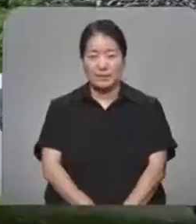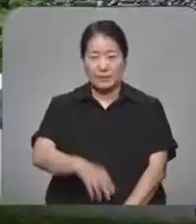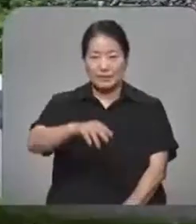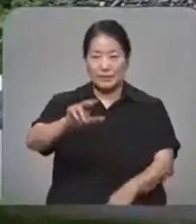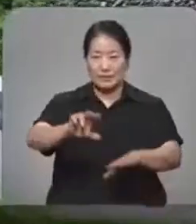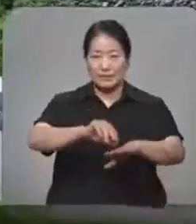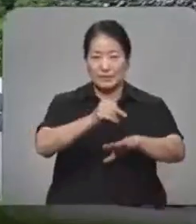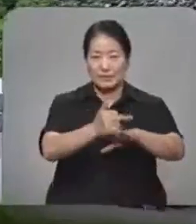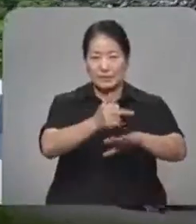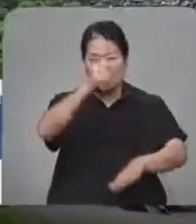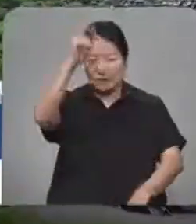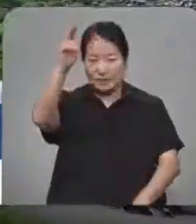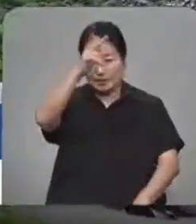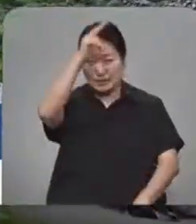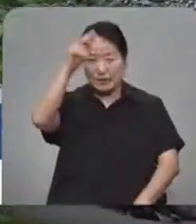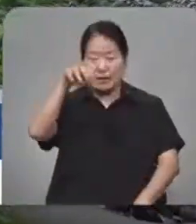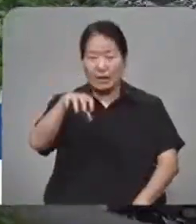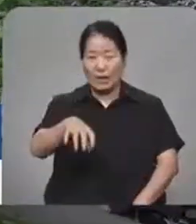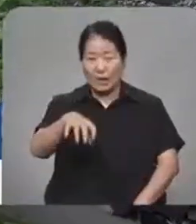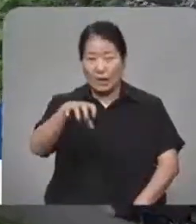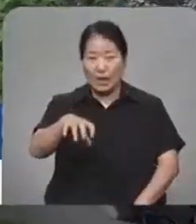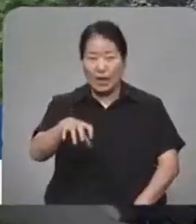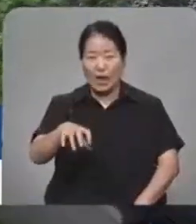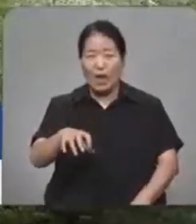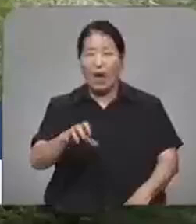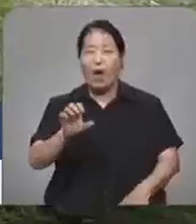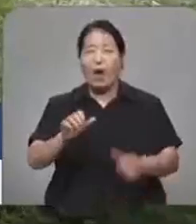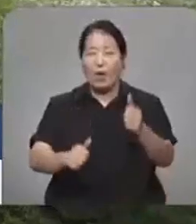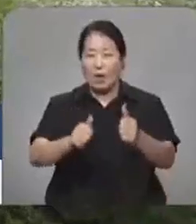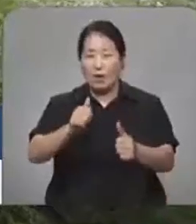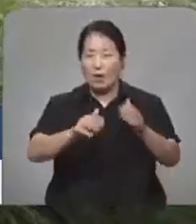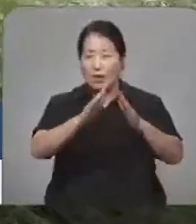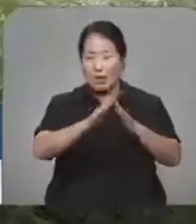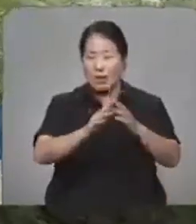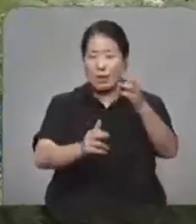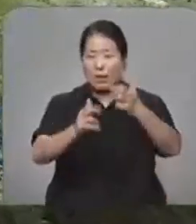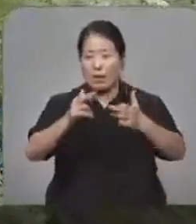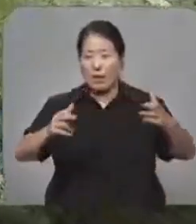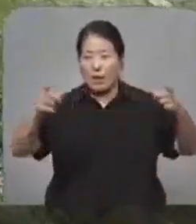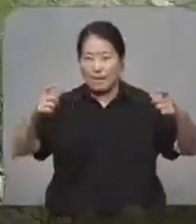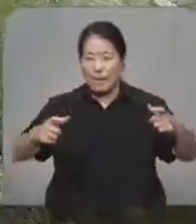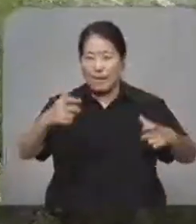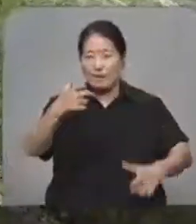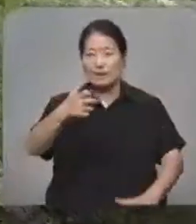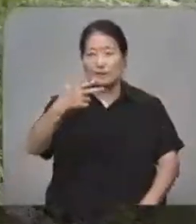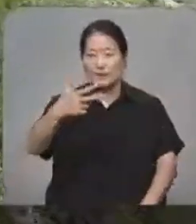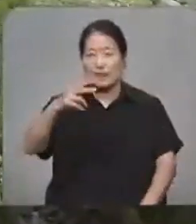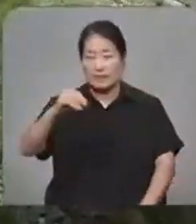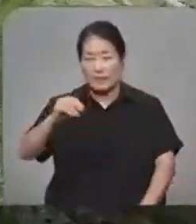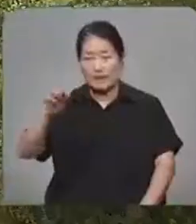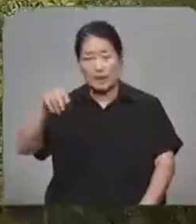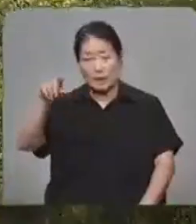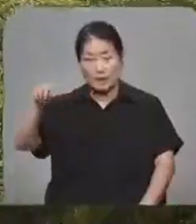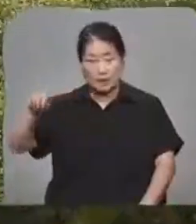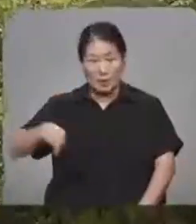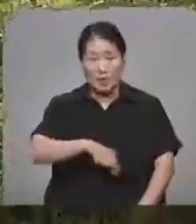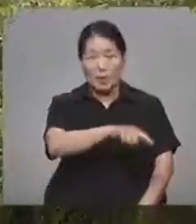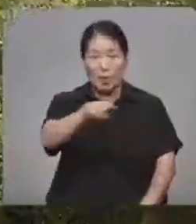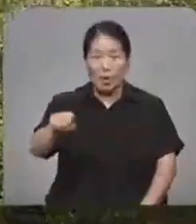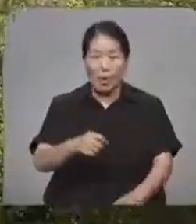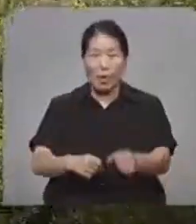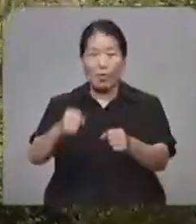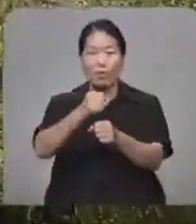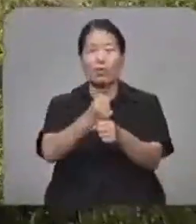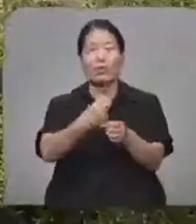가리왕산의 생태복구 대상은 경기장 건설로 훼손됐던 임야 77만여 제곱미터입니다. 강원도는 해당 지역의 생태 복구를